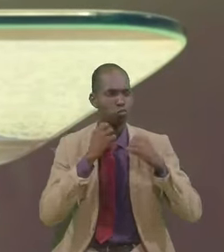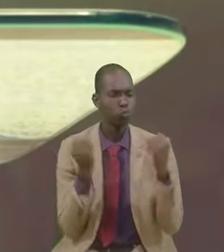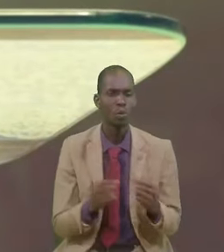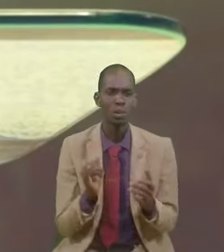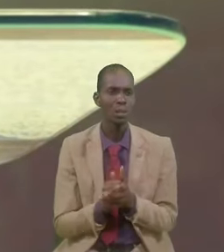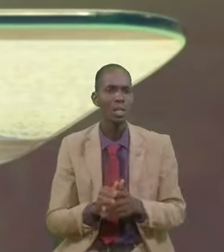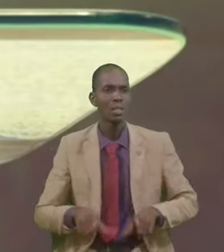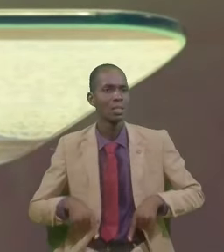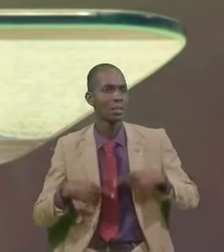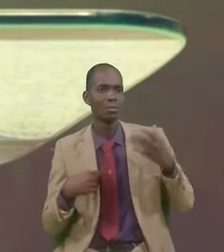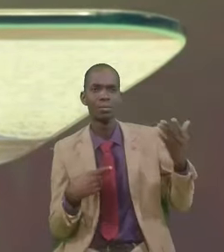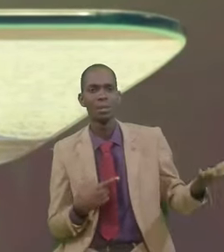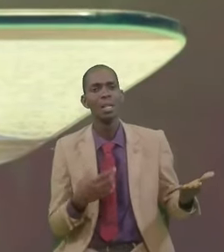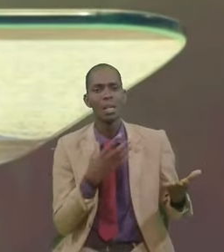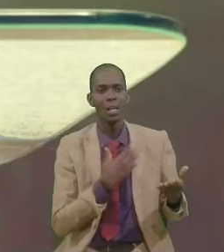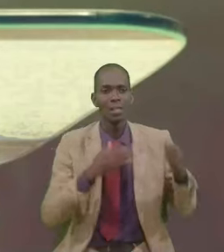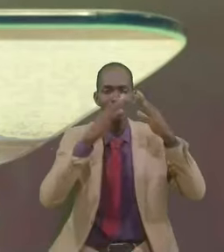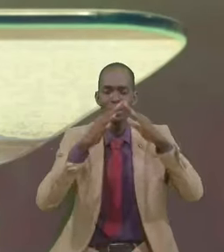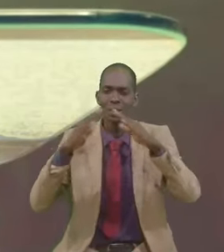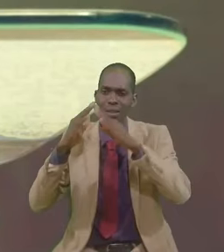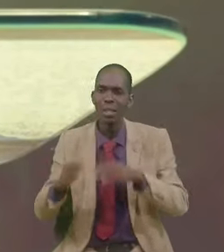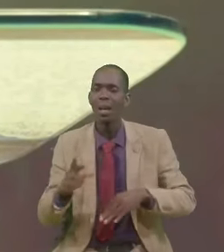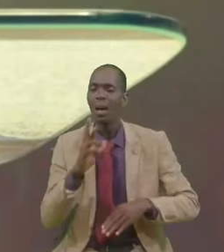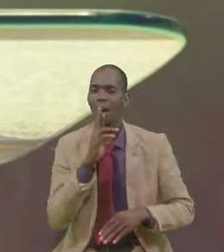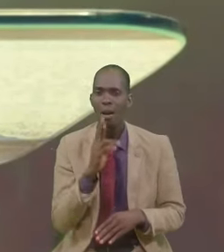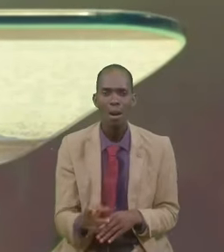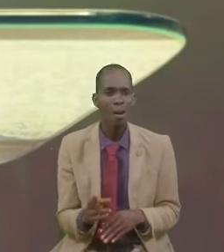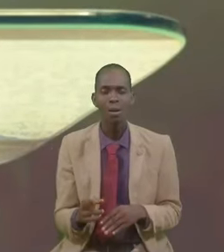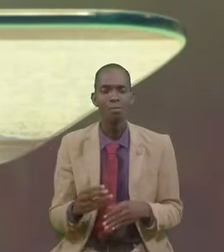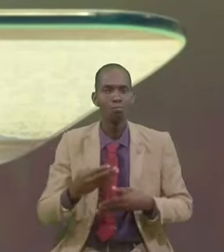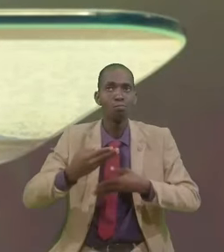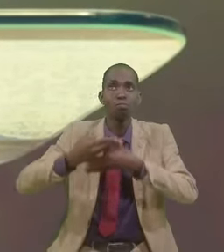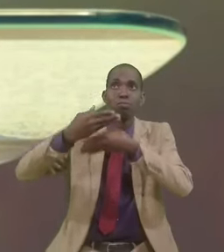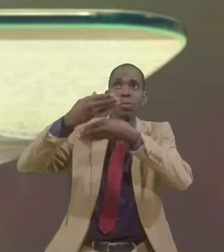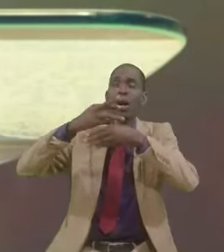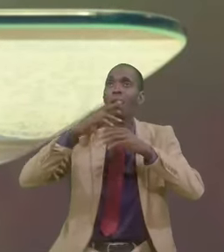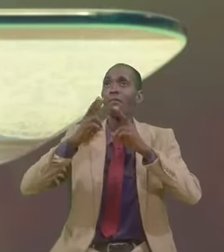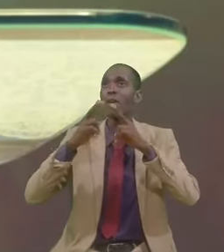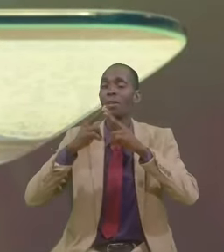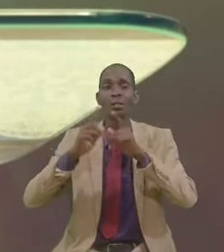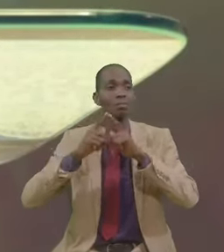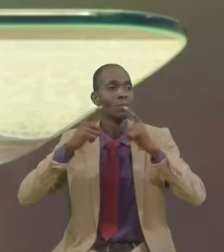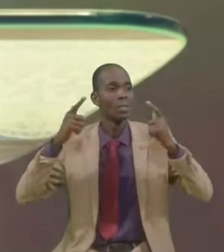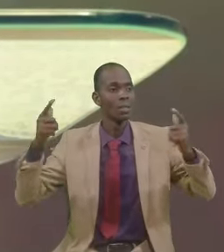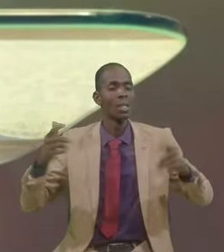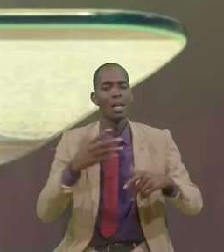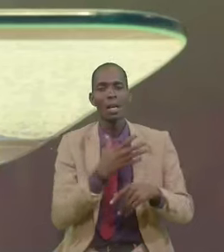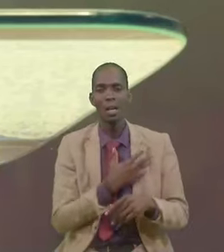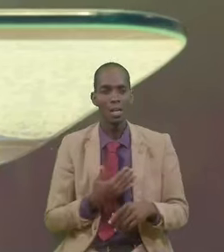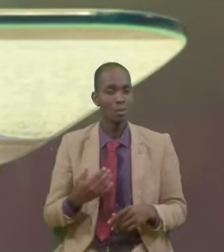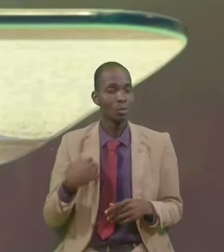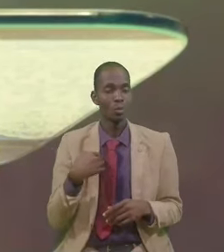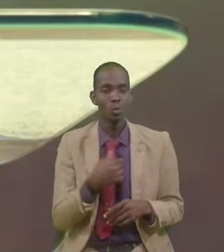puissant. Les villes sont fortifiées, très grandes. Nous y avons